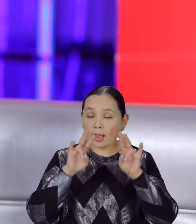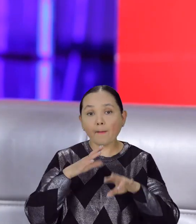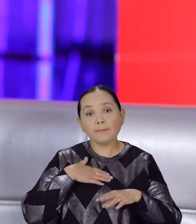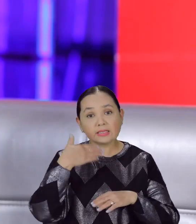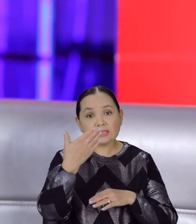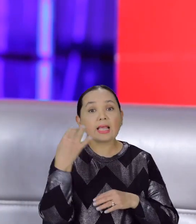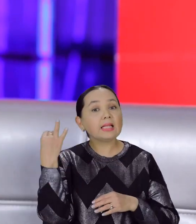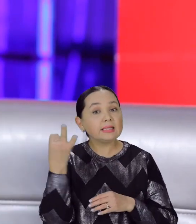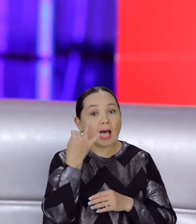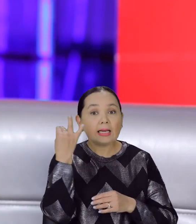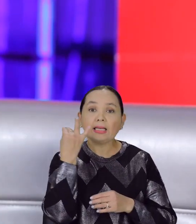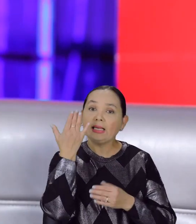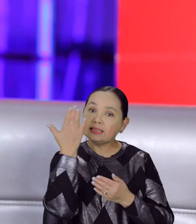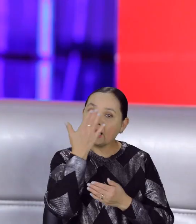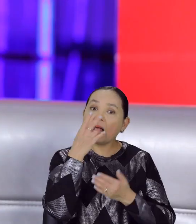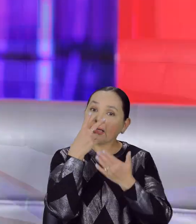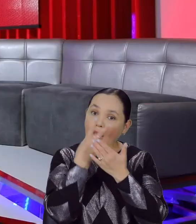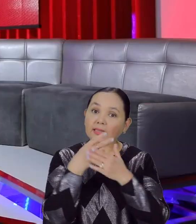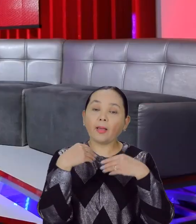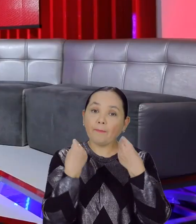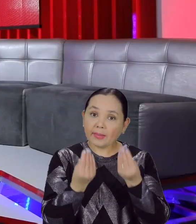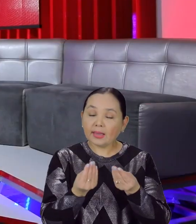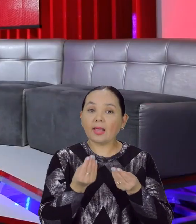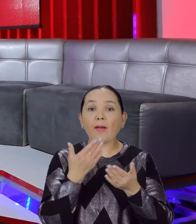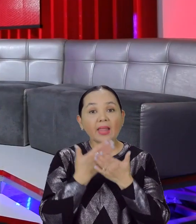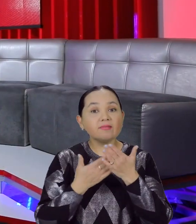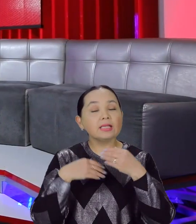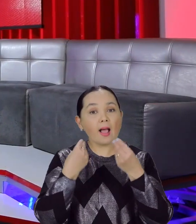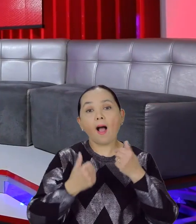Biz sizga tarixiy serialni taqdim etyapmiz va tavsiya etyapmiz.